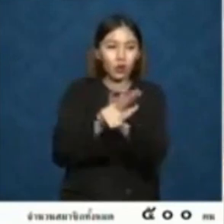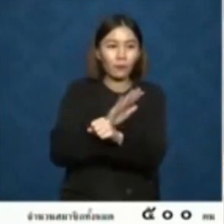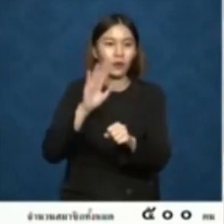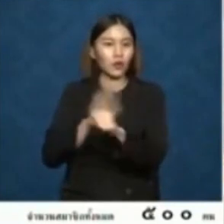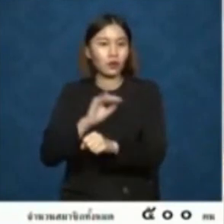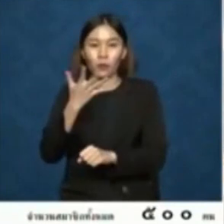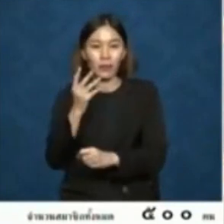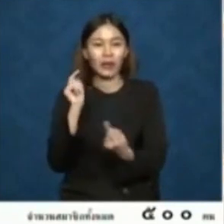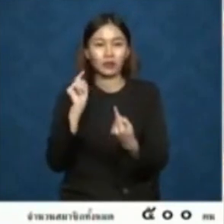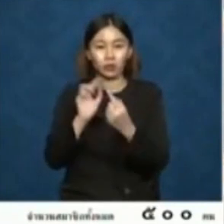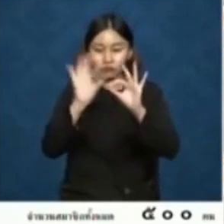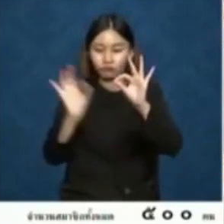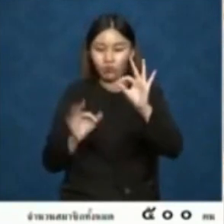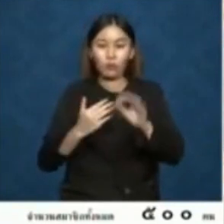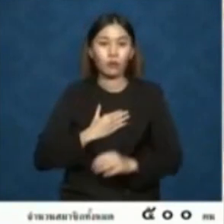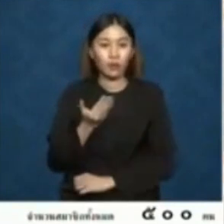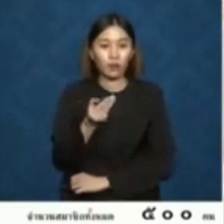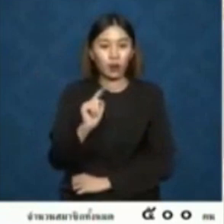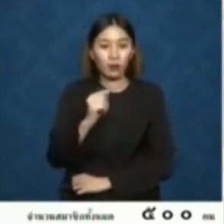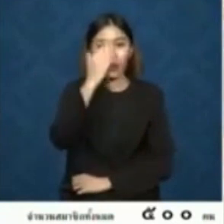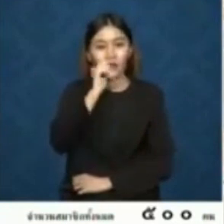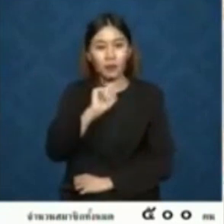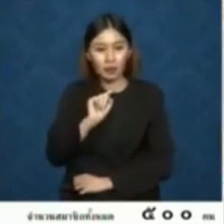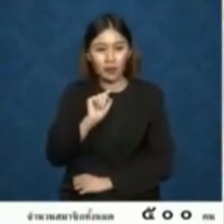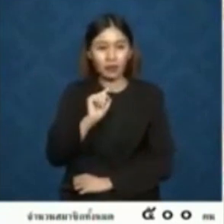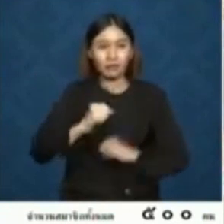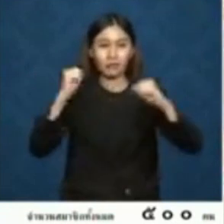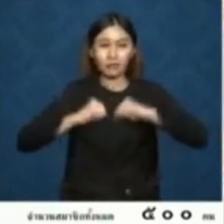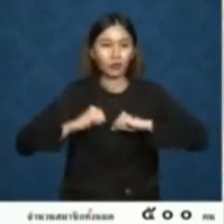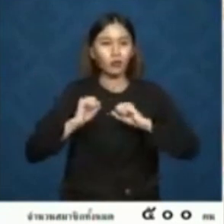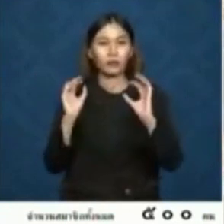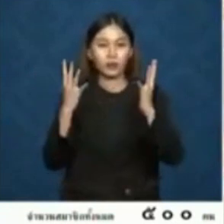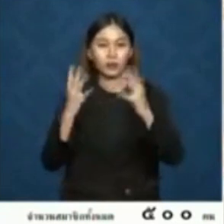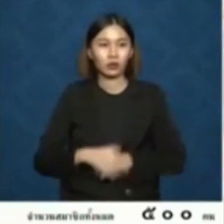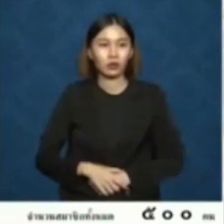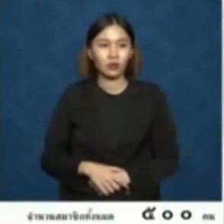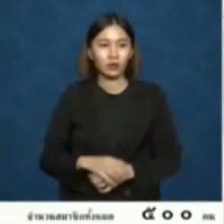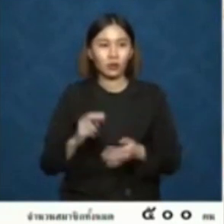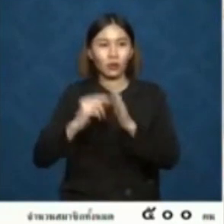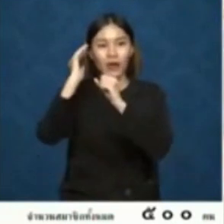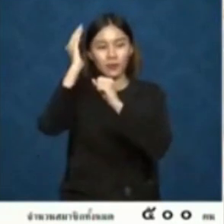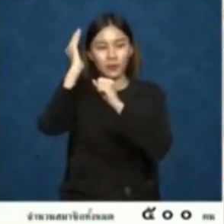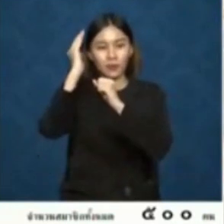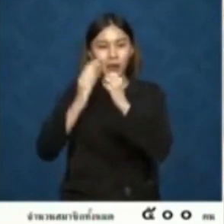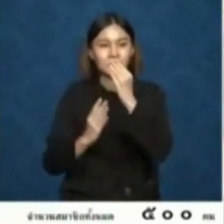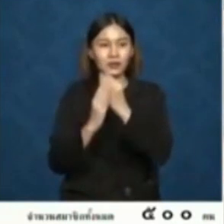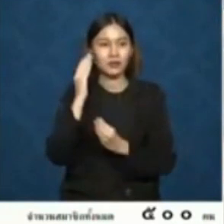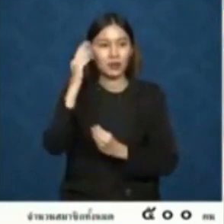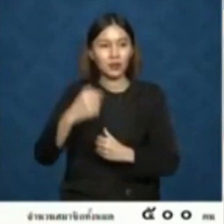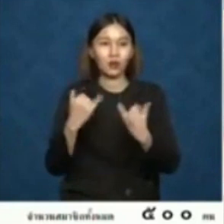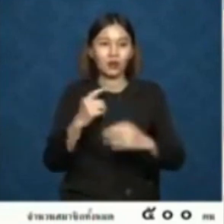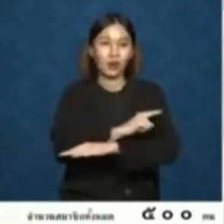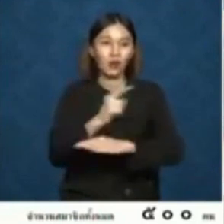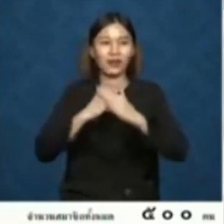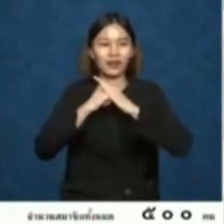บหรือไม่ครบในเชิงหลักการผมขอแบบนี้ได้ไหมครับเพื่อจะได้ไม่ต้องมีการลงมติกันก็จะได้ปลายสัปดาห์นี้เราก็จะไปซินเจีย